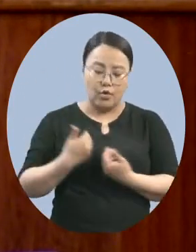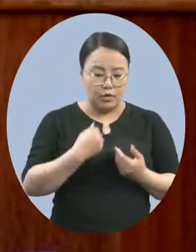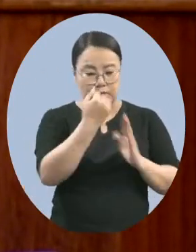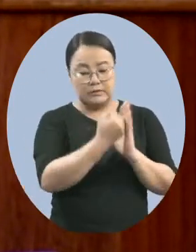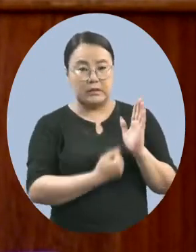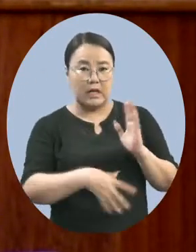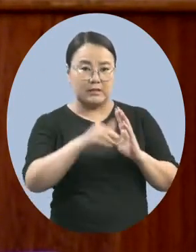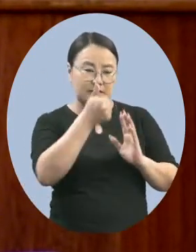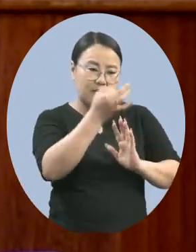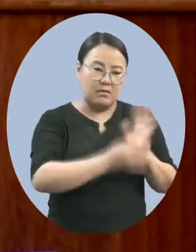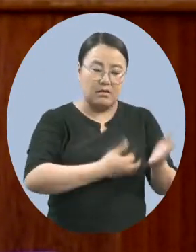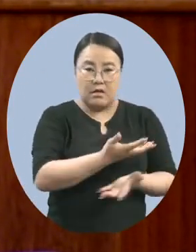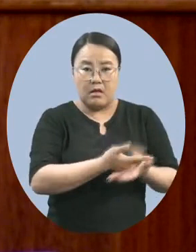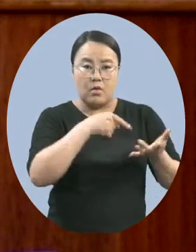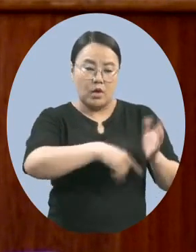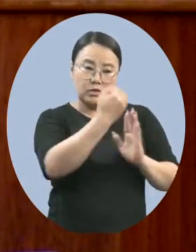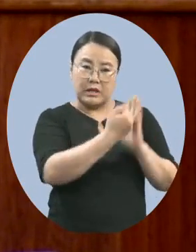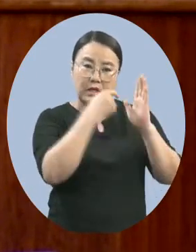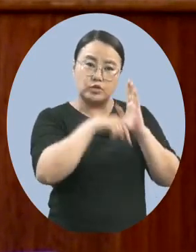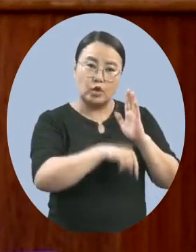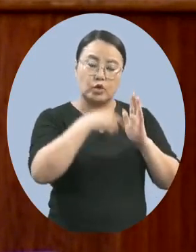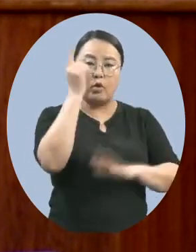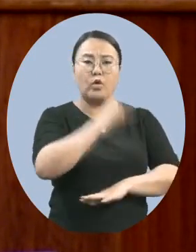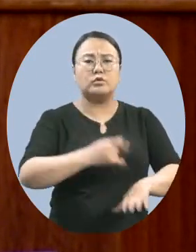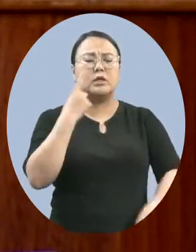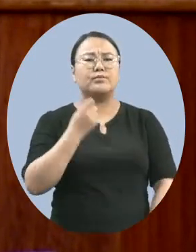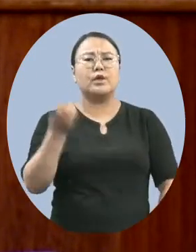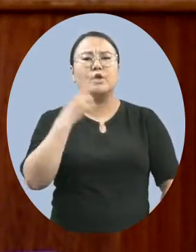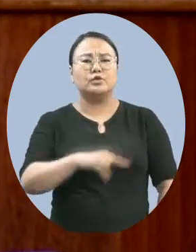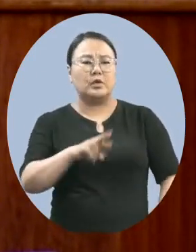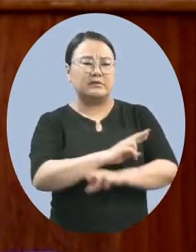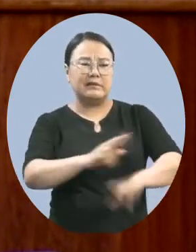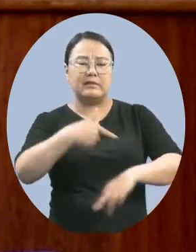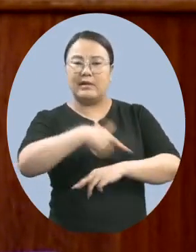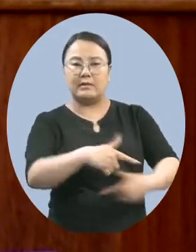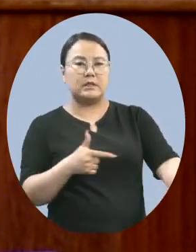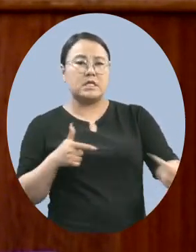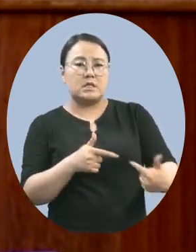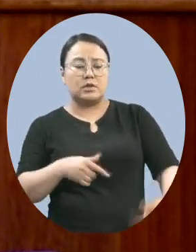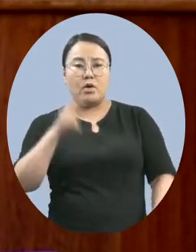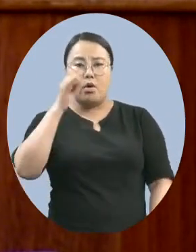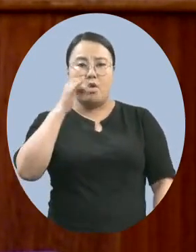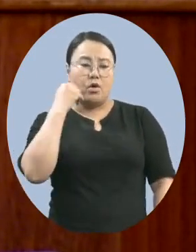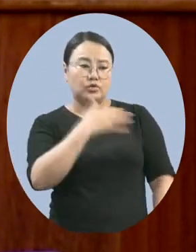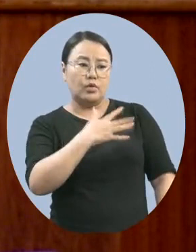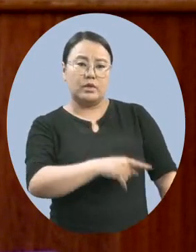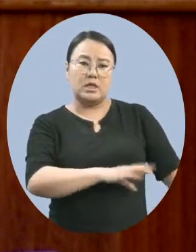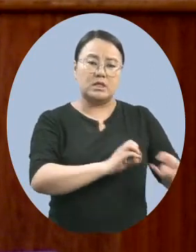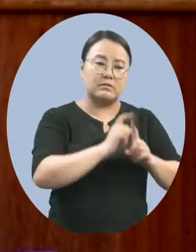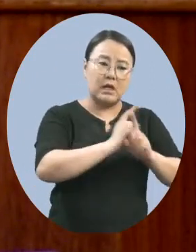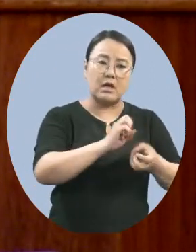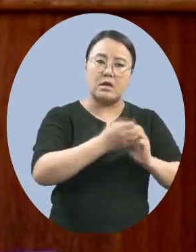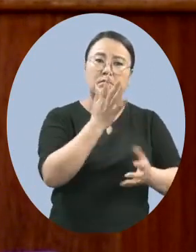тайланг хэлцсэн. За энэ тайланд Монгол Улс эмэгтэйчүүдийг алгачлахын эсрэг хорооны зөвлөмжийн хэрэгжилтэн дээр